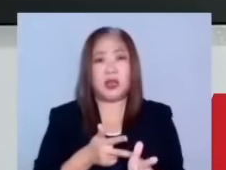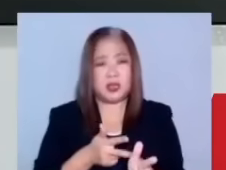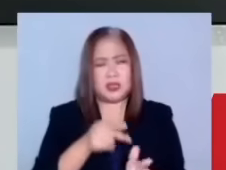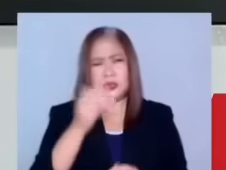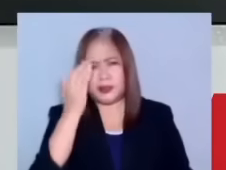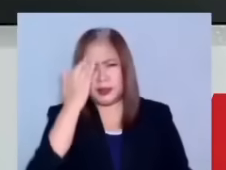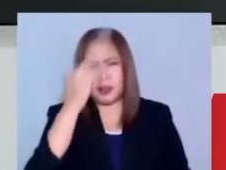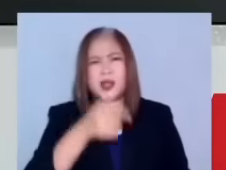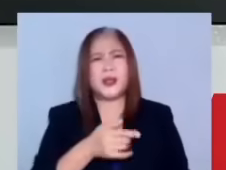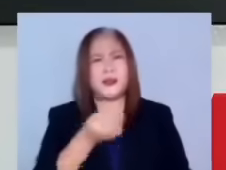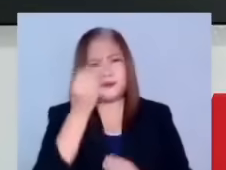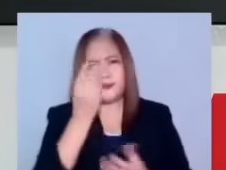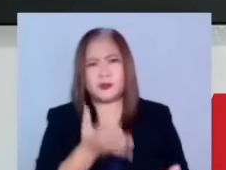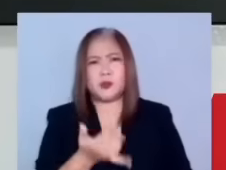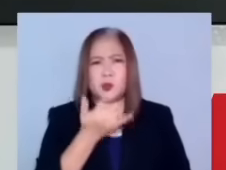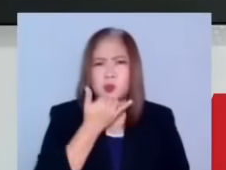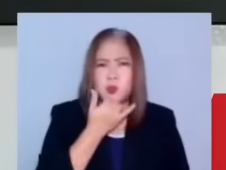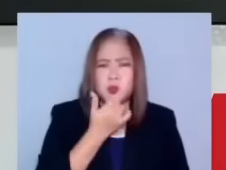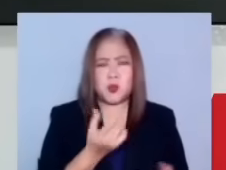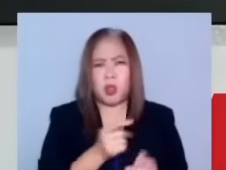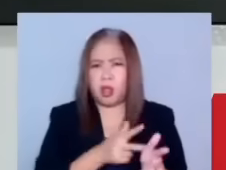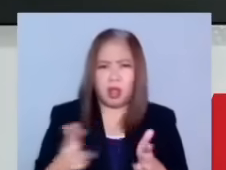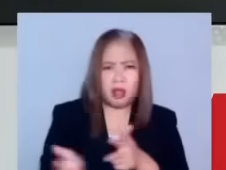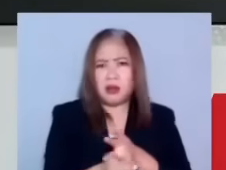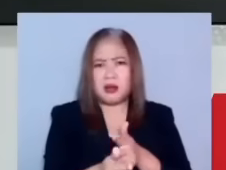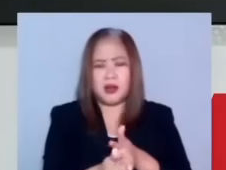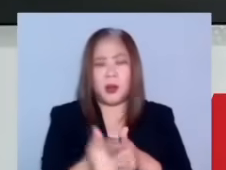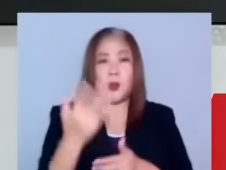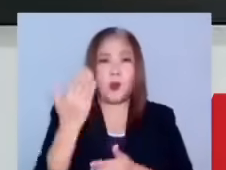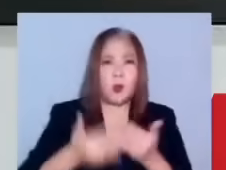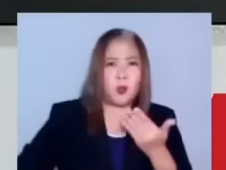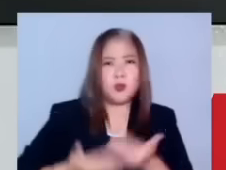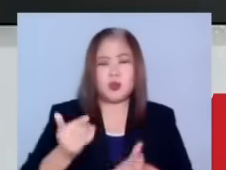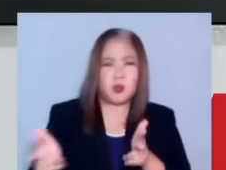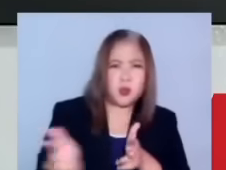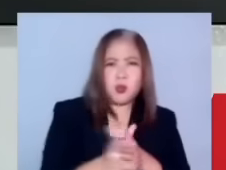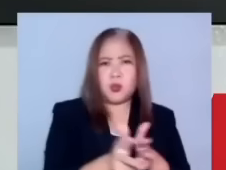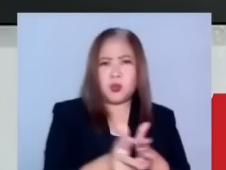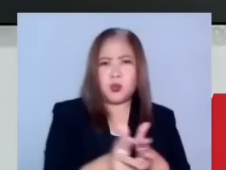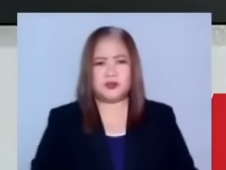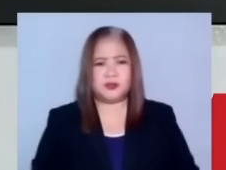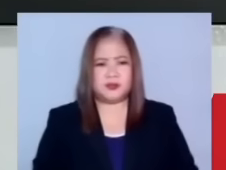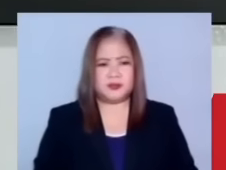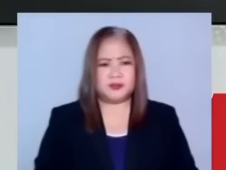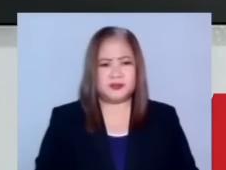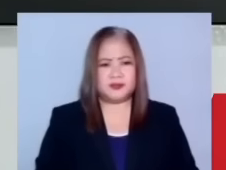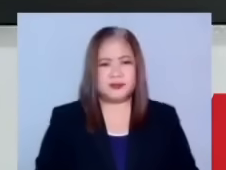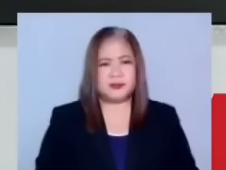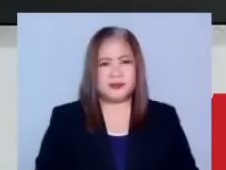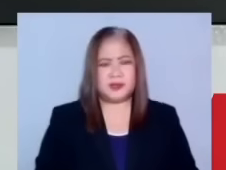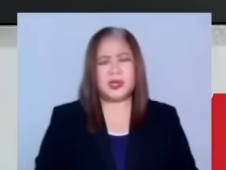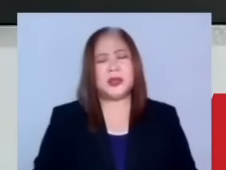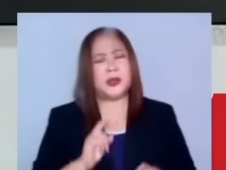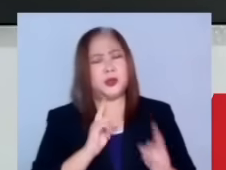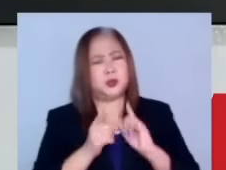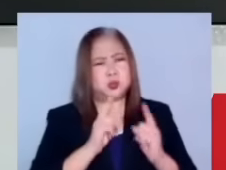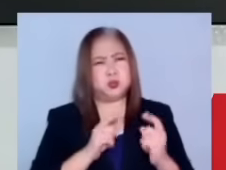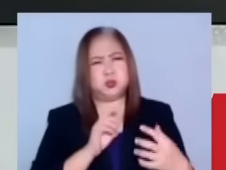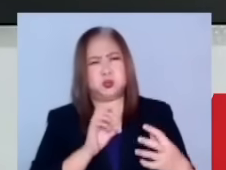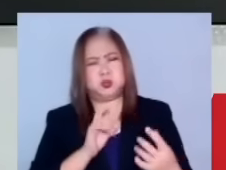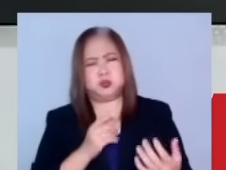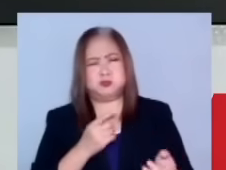ng rider at kamunti kasi siyang mabangga. Habang kinukonfronta niya ito at sinasabi sa kanya yung